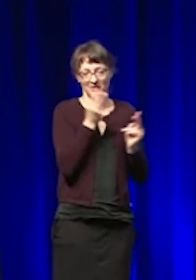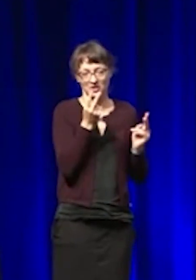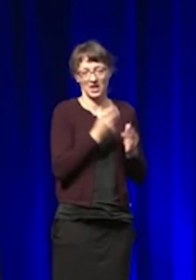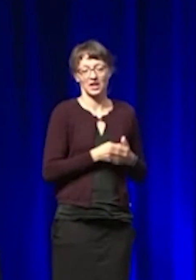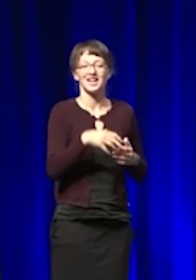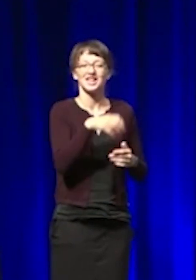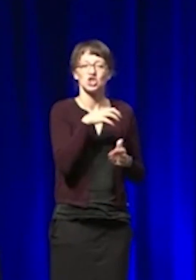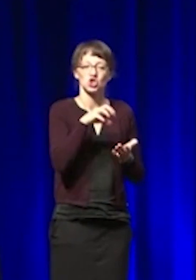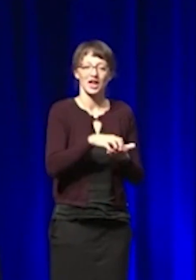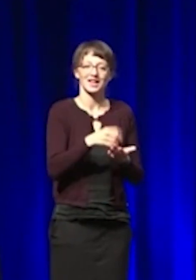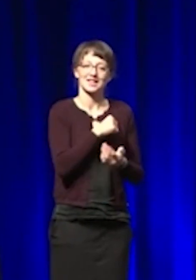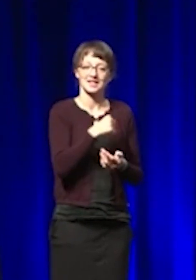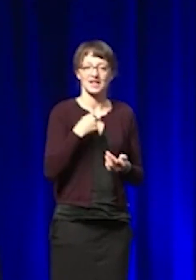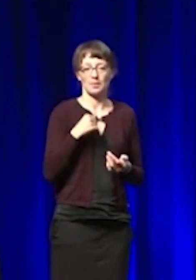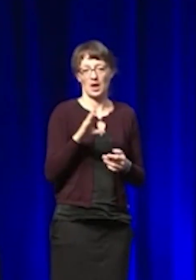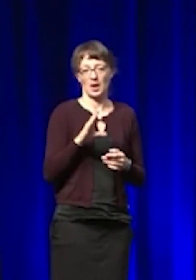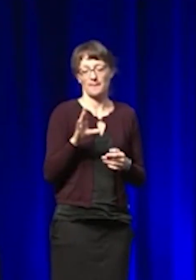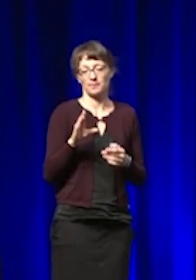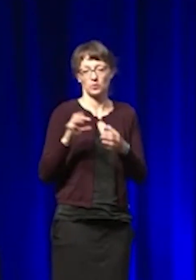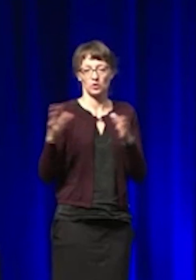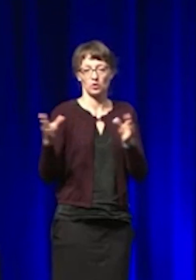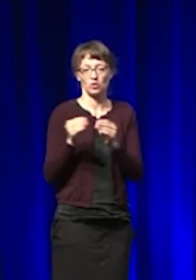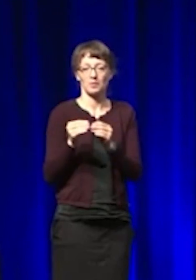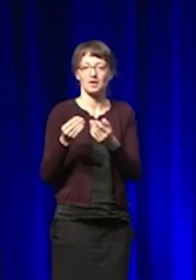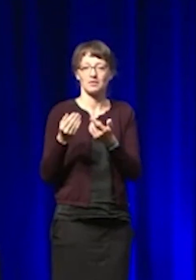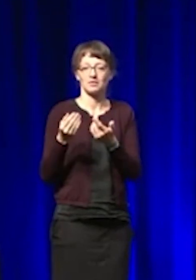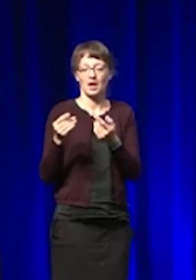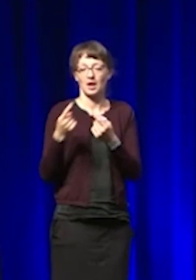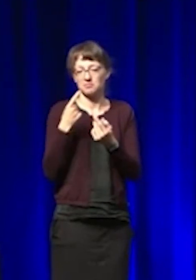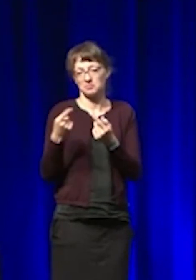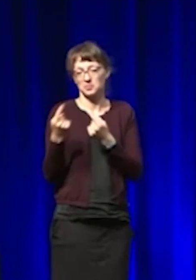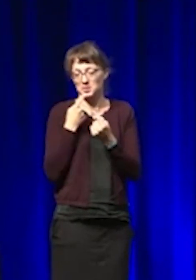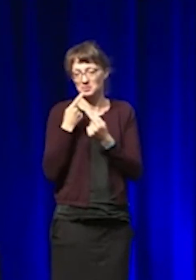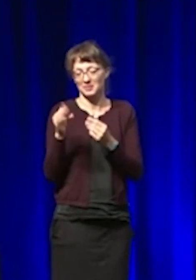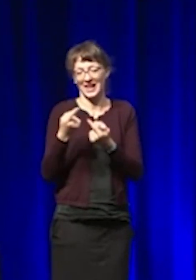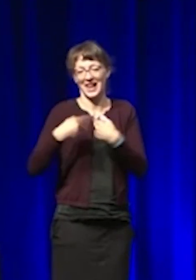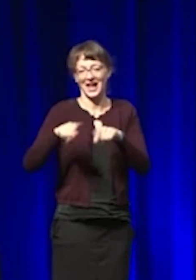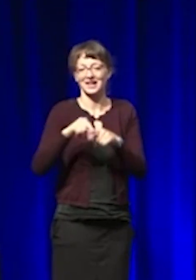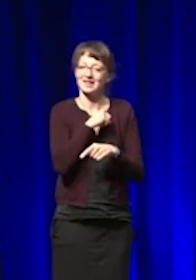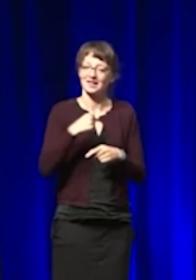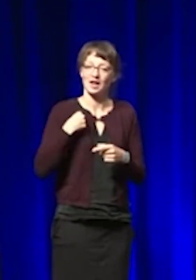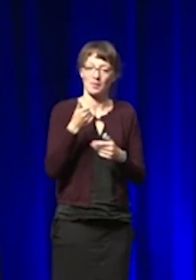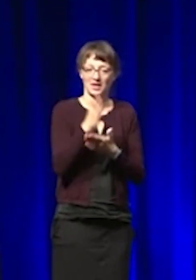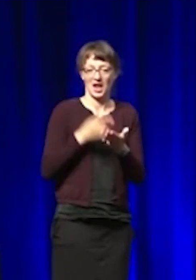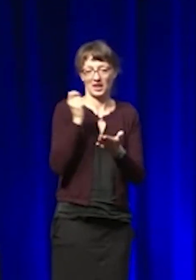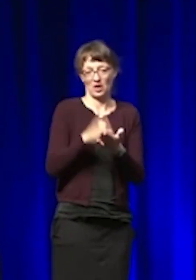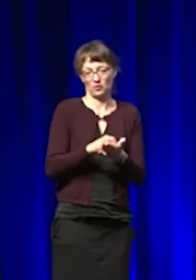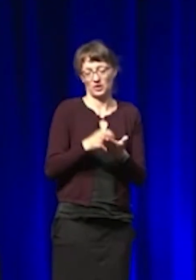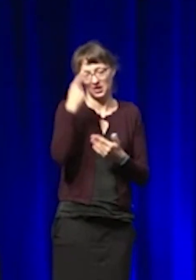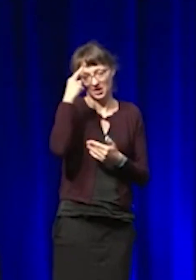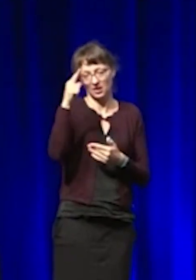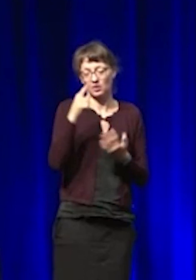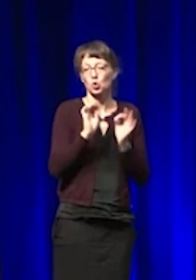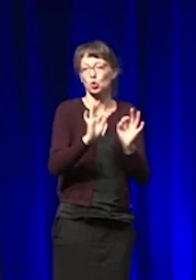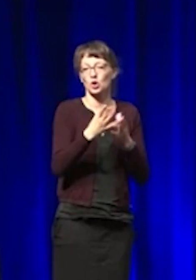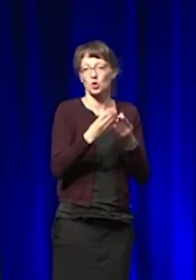die Stadt selber in Absprache mit dem Land ein Teil davon kaufen sollte. Ich denke, das wäre immer noch eine sinnvolle Lösung und würde da gerade in die